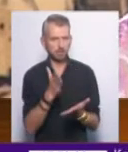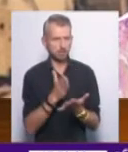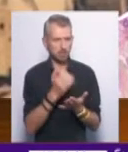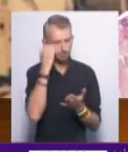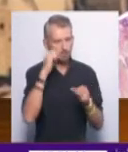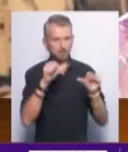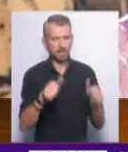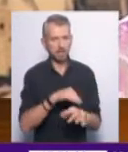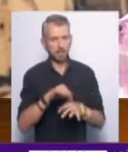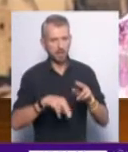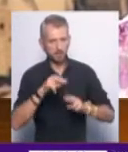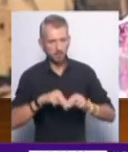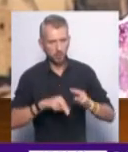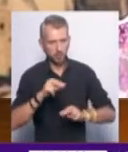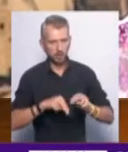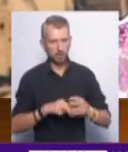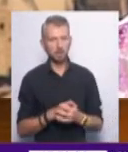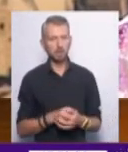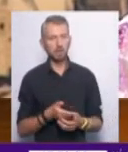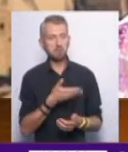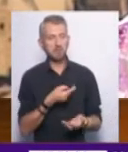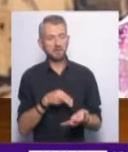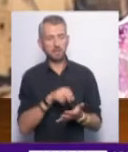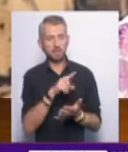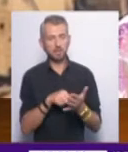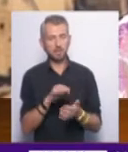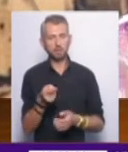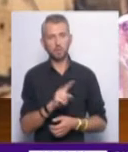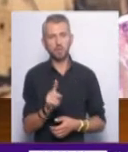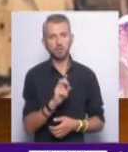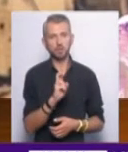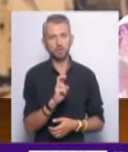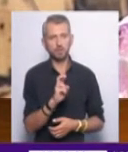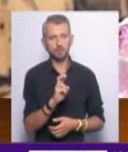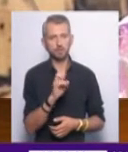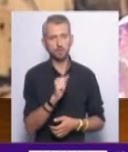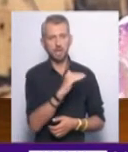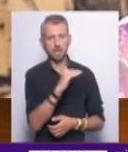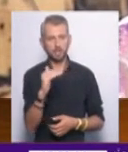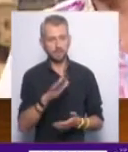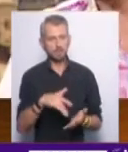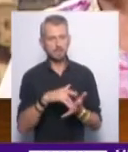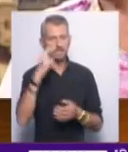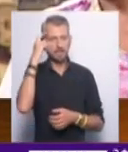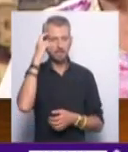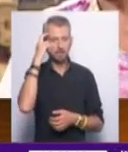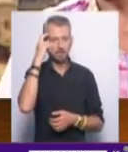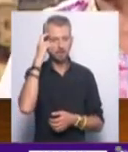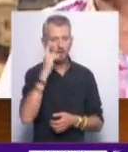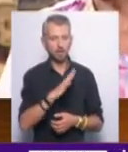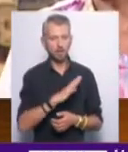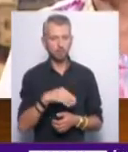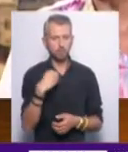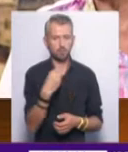пам'ятниками архітектури. Угу. Ми ставили питання про те, щоб все ж таки на рівні міста Києва був